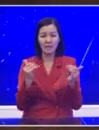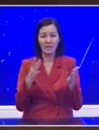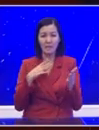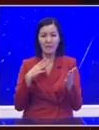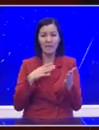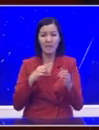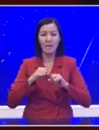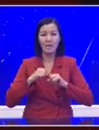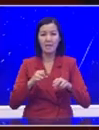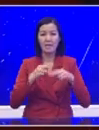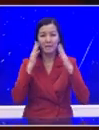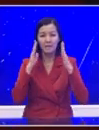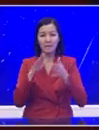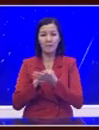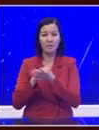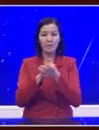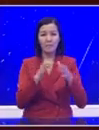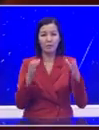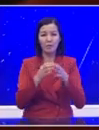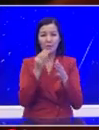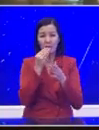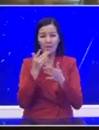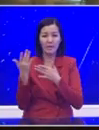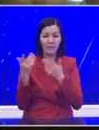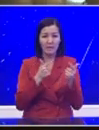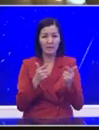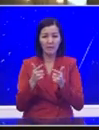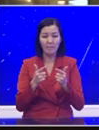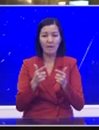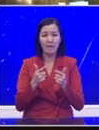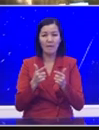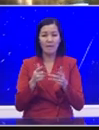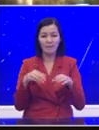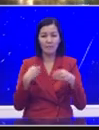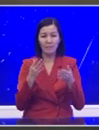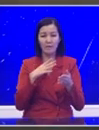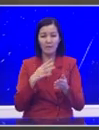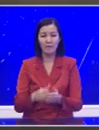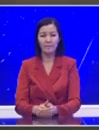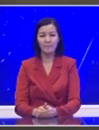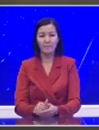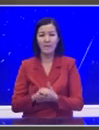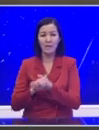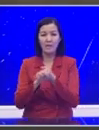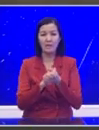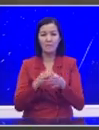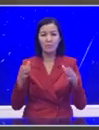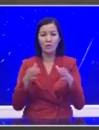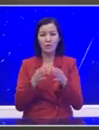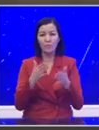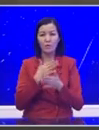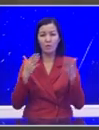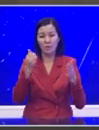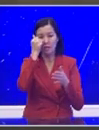мамандардың ерлігін ескеріп, кәсіподақ өкілдері ас дайындап, қызметкерлердің ризашылықтарын алды. Кәсіподақ ұйымына көп-көп